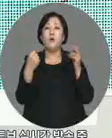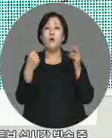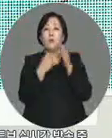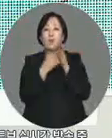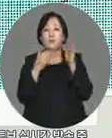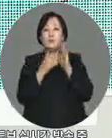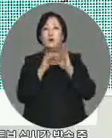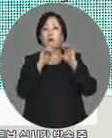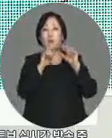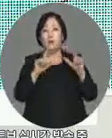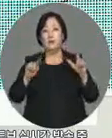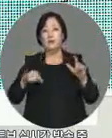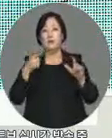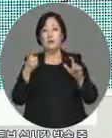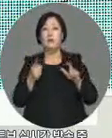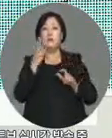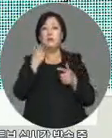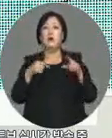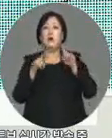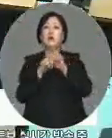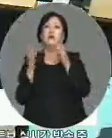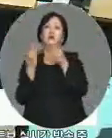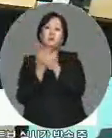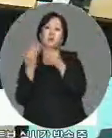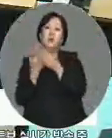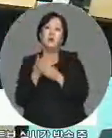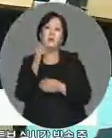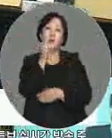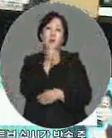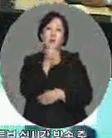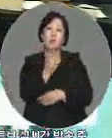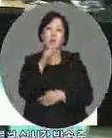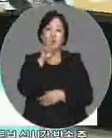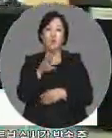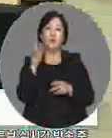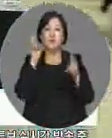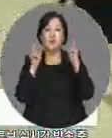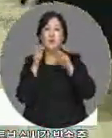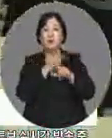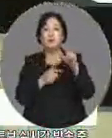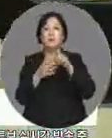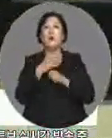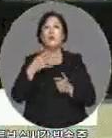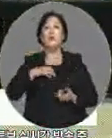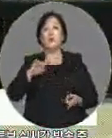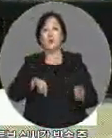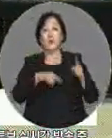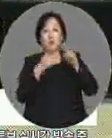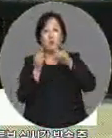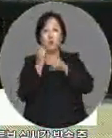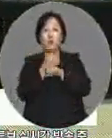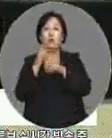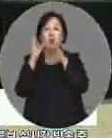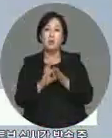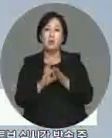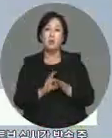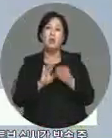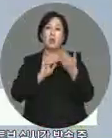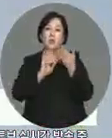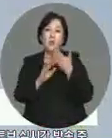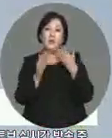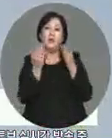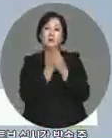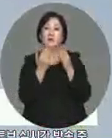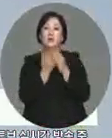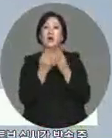이후 60년간 울산과 함께 성장한 SK가 이 같은 위기를 극복하고 울산의 지속가능한 미래 성장